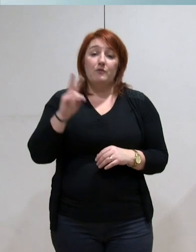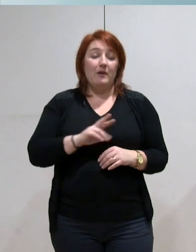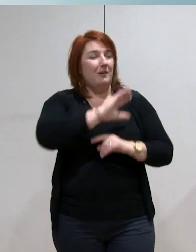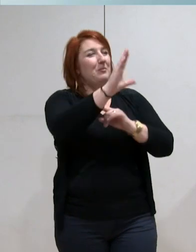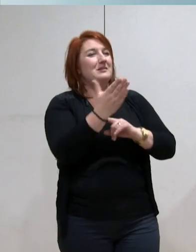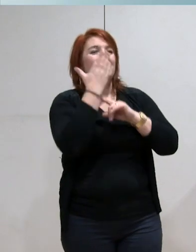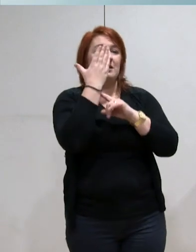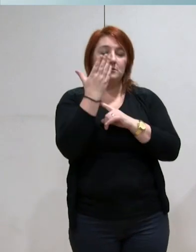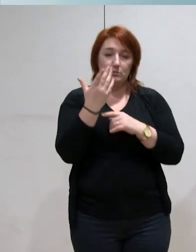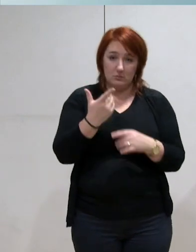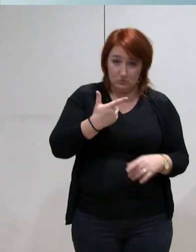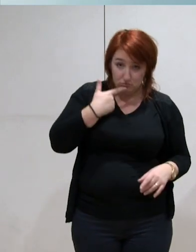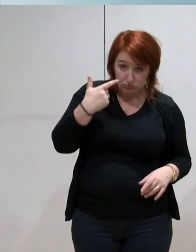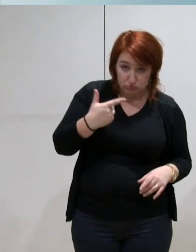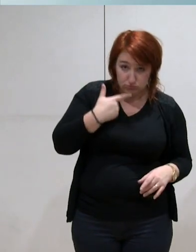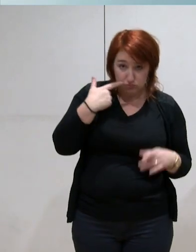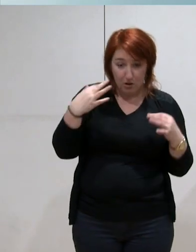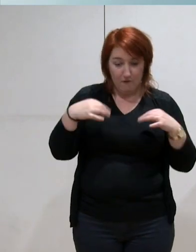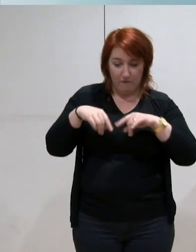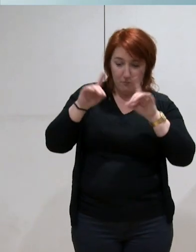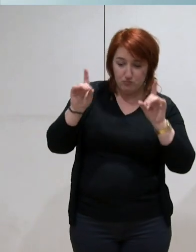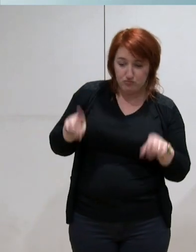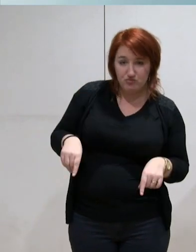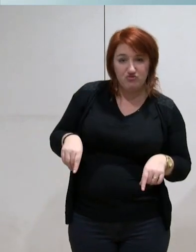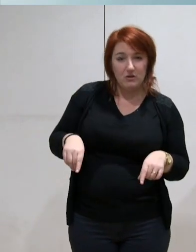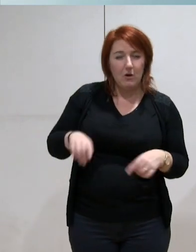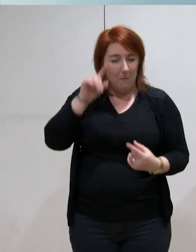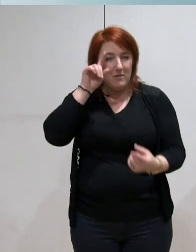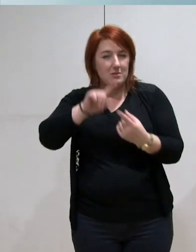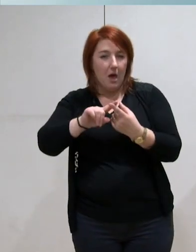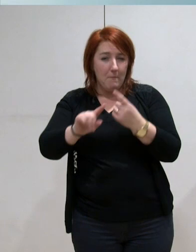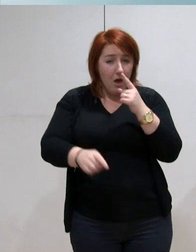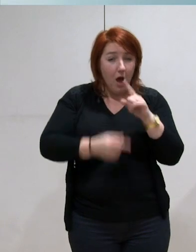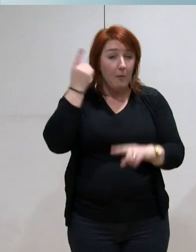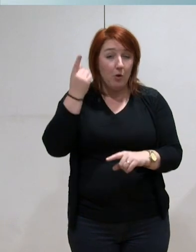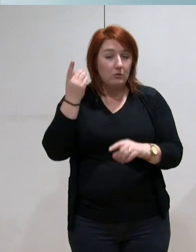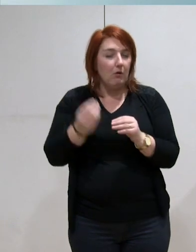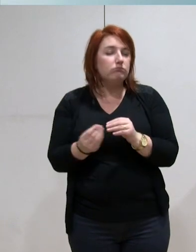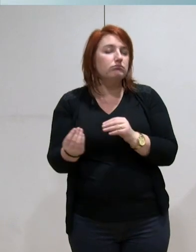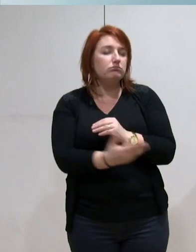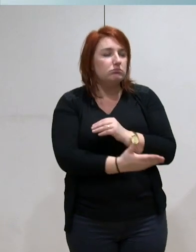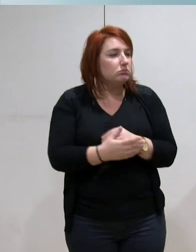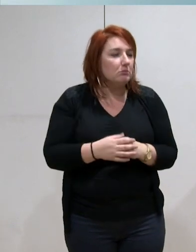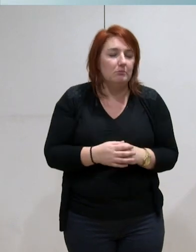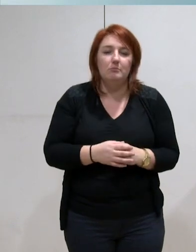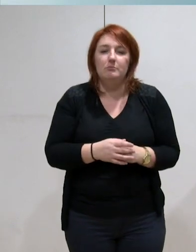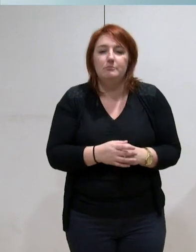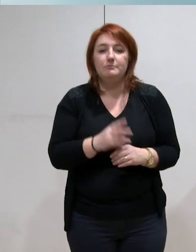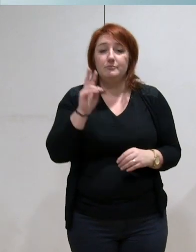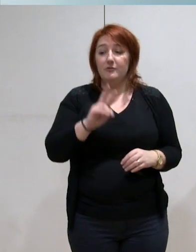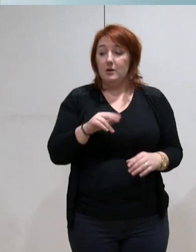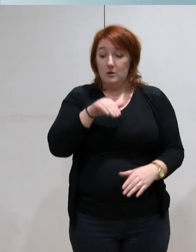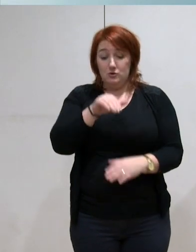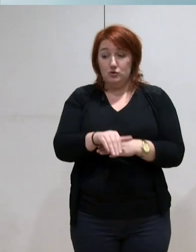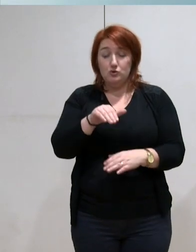exemple la question lourde de ce budget et je vais y revenir parce que on a presque l'impression après la soirée que nous avons